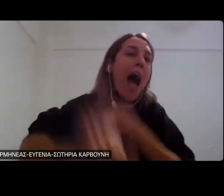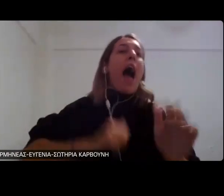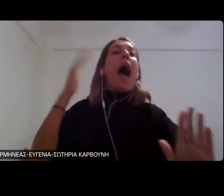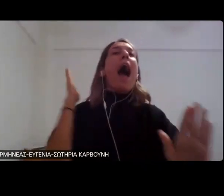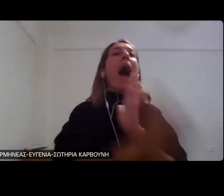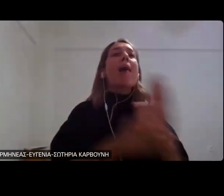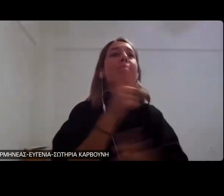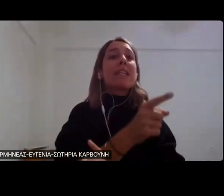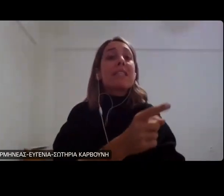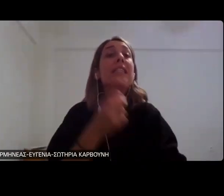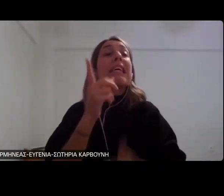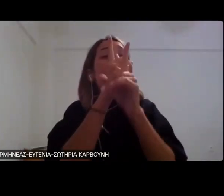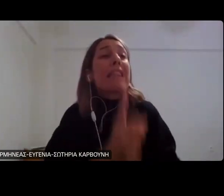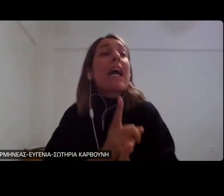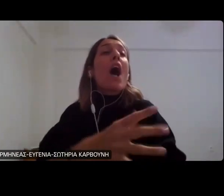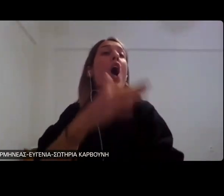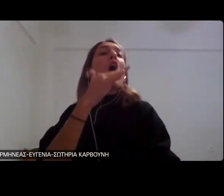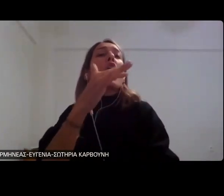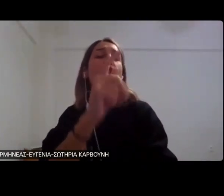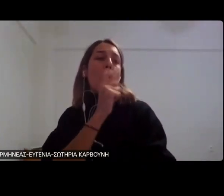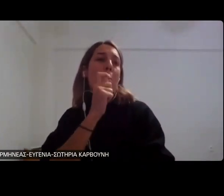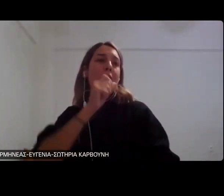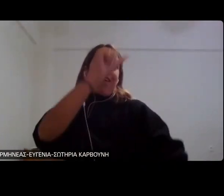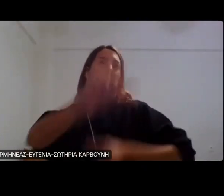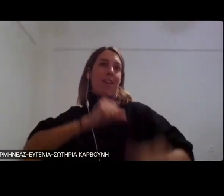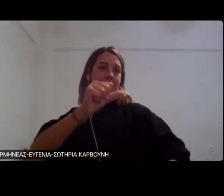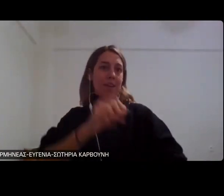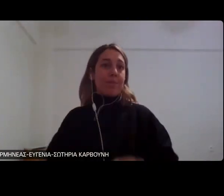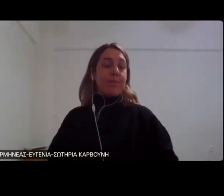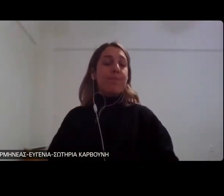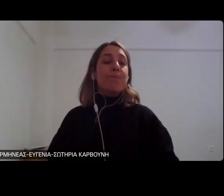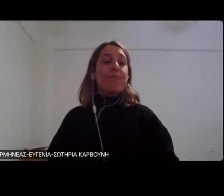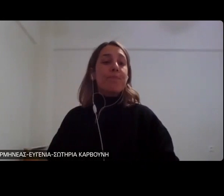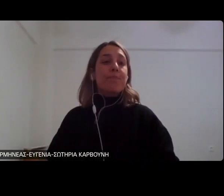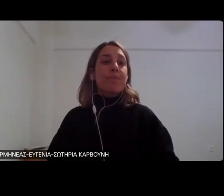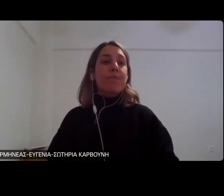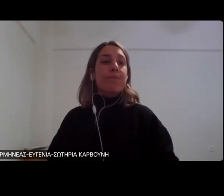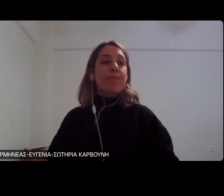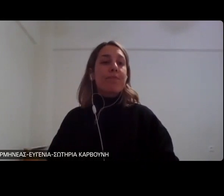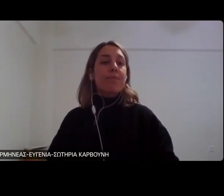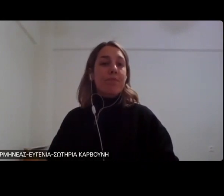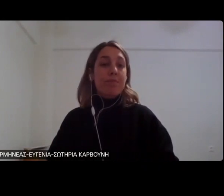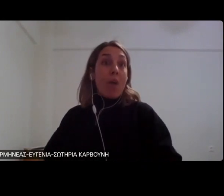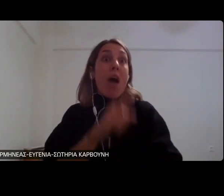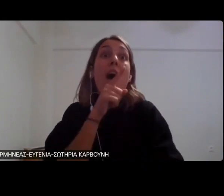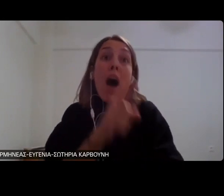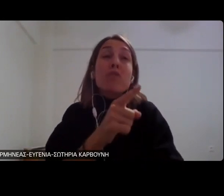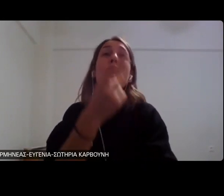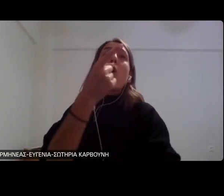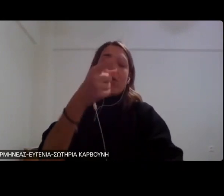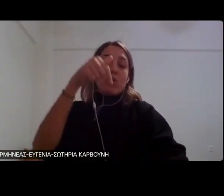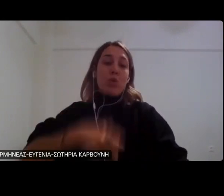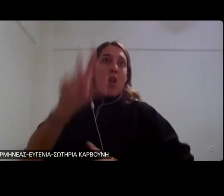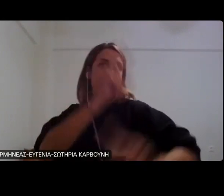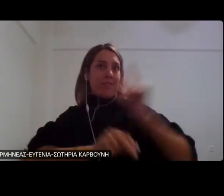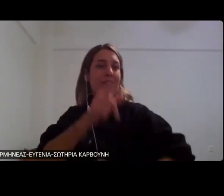πλαίσιο άσκησης γλωσσικής πολιτικής και φαντάζομαι πως το γεγονός αποτελεί σημαντικό στόχο της